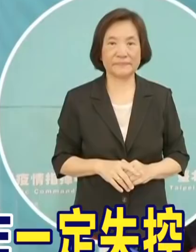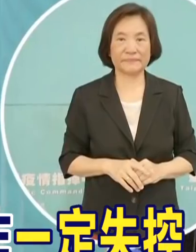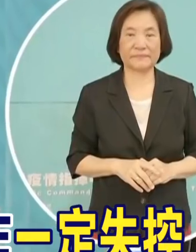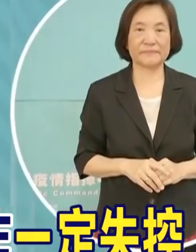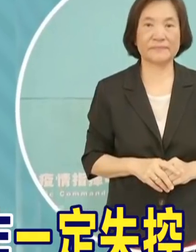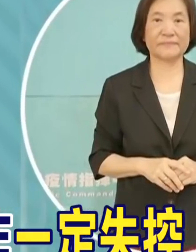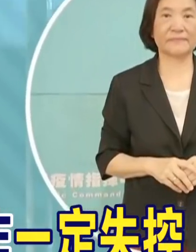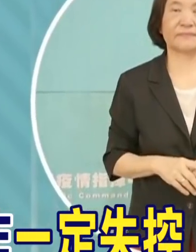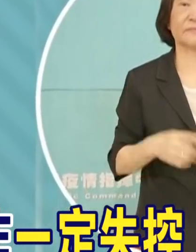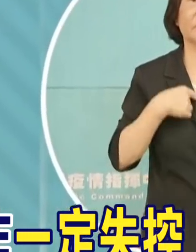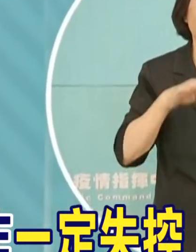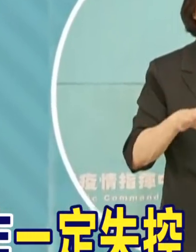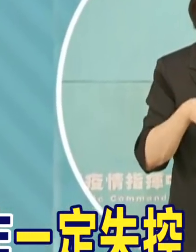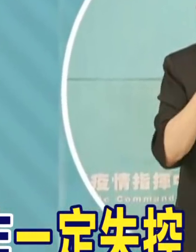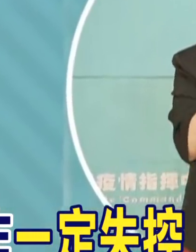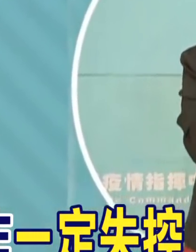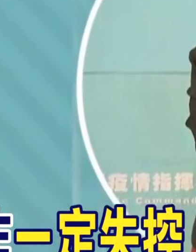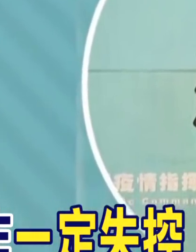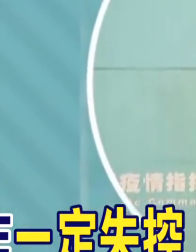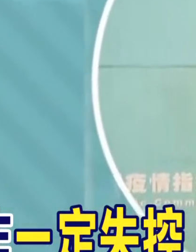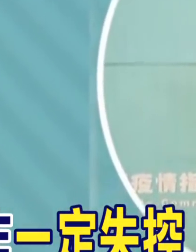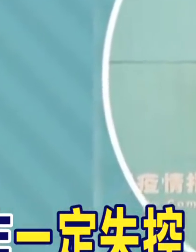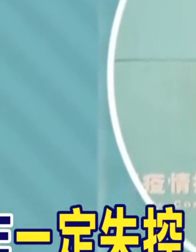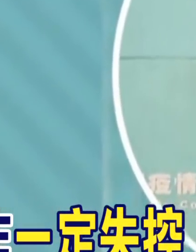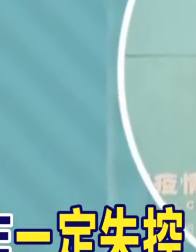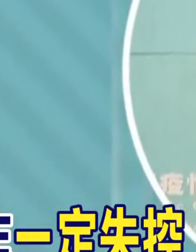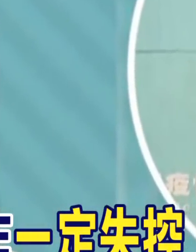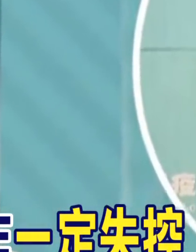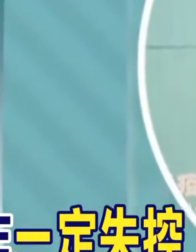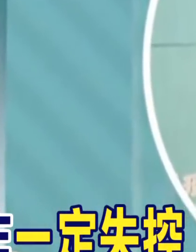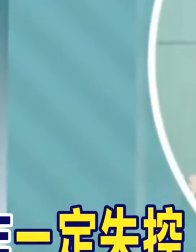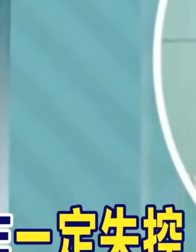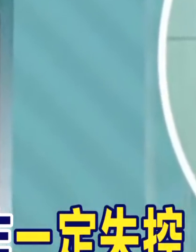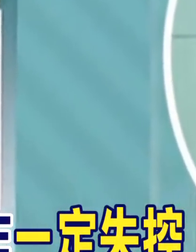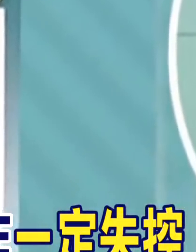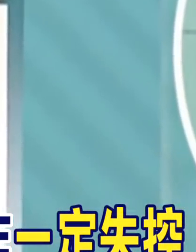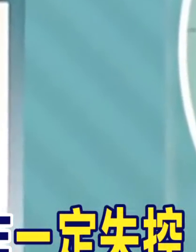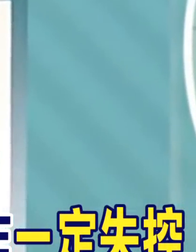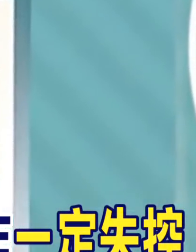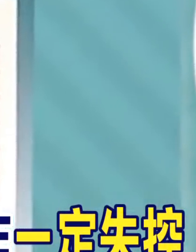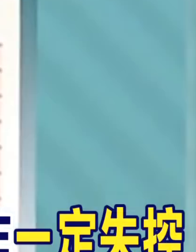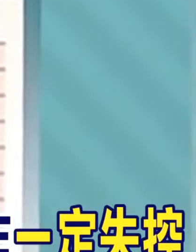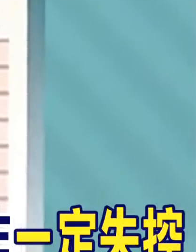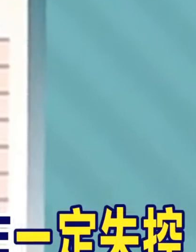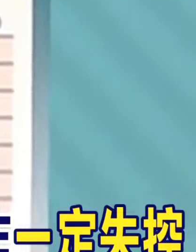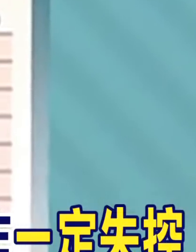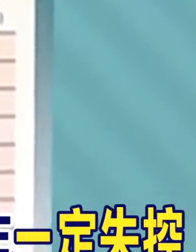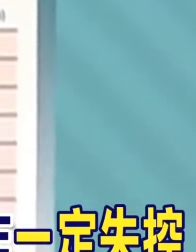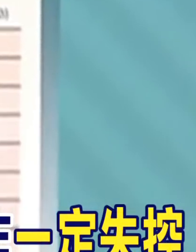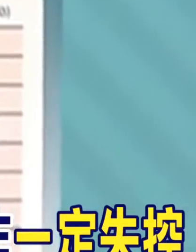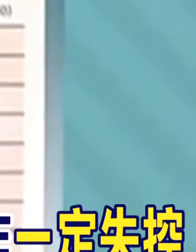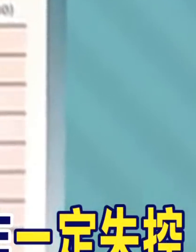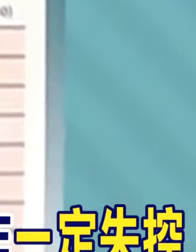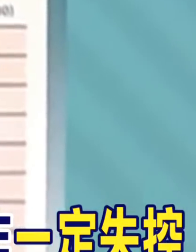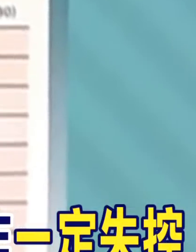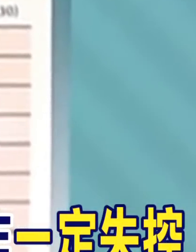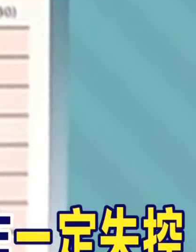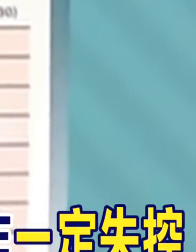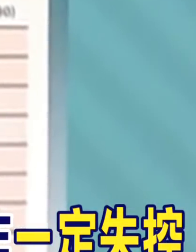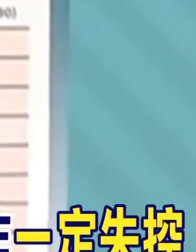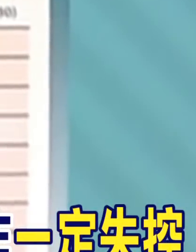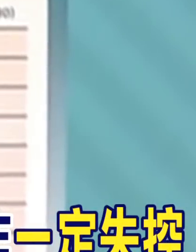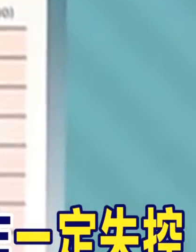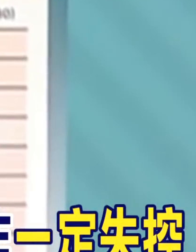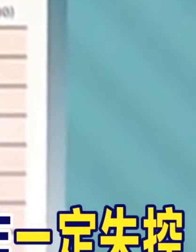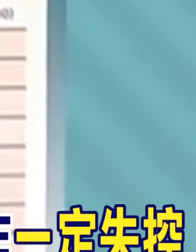这个到我们把那些中央已经确定。发病的那确定确诊的案例是吧？那按